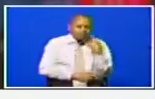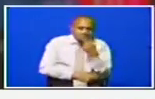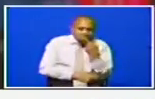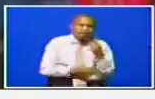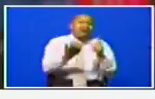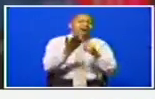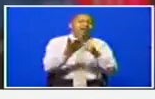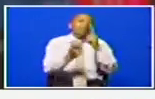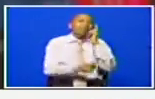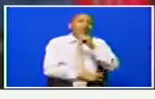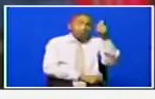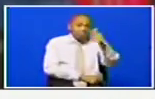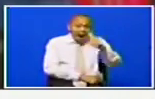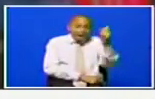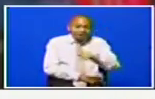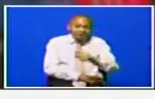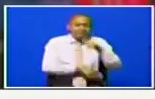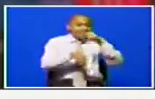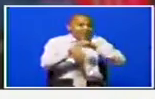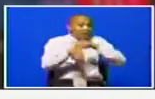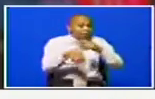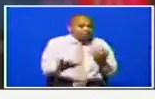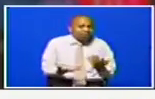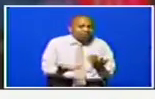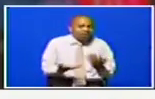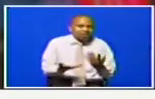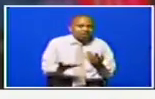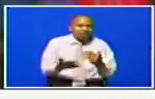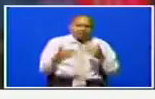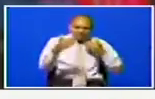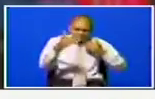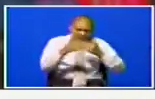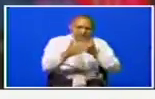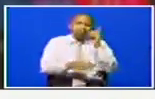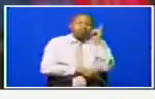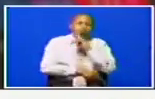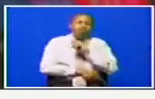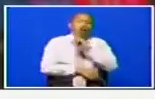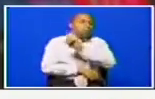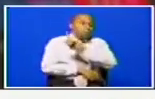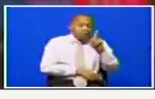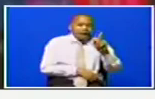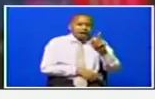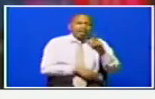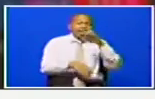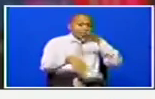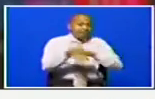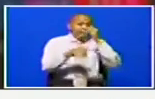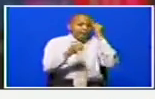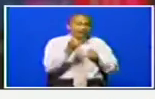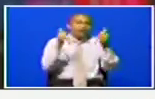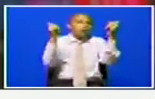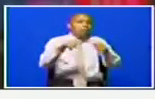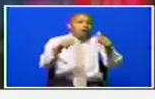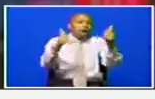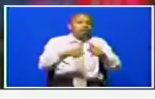wenyewe kuhesabu? Manake tulipofika sasa, tuko karibu na mwisho lakini hatujawasili mwisho. Kwa hivyo hata